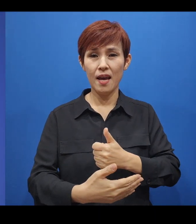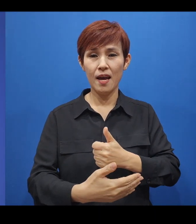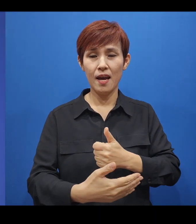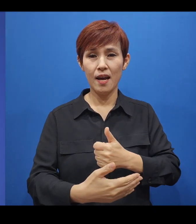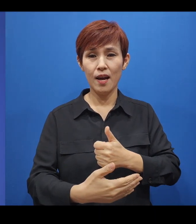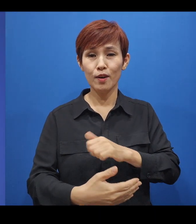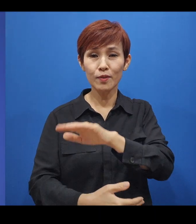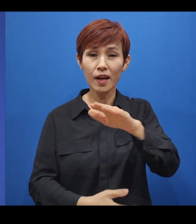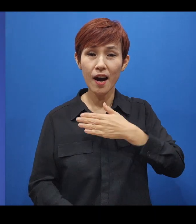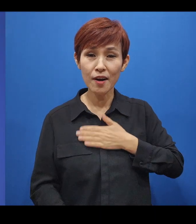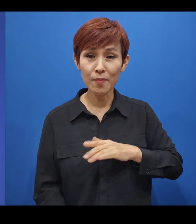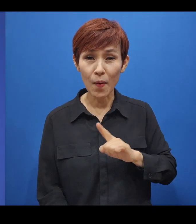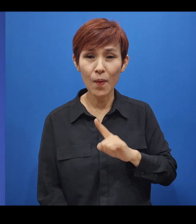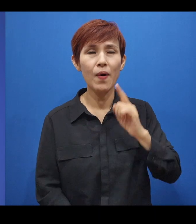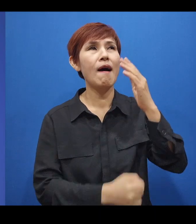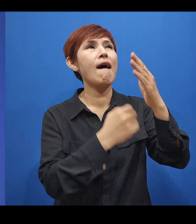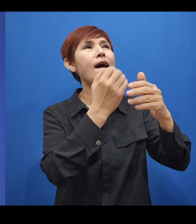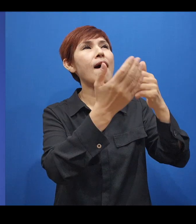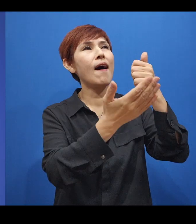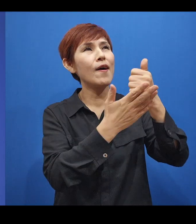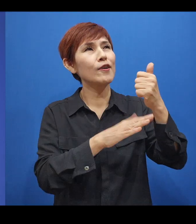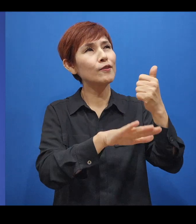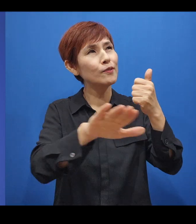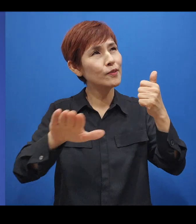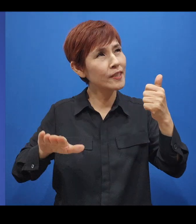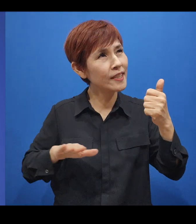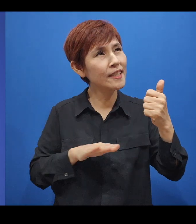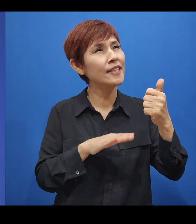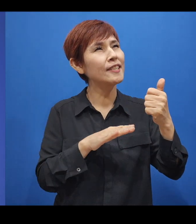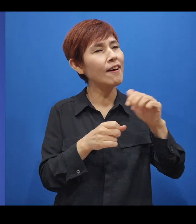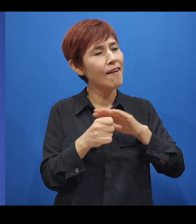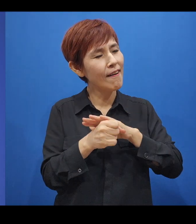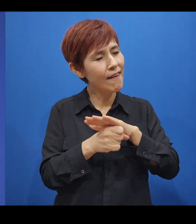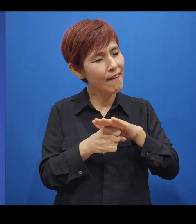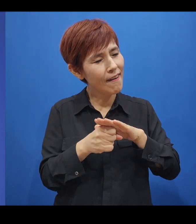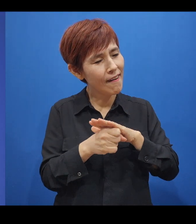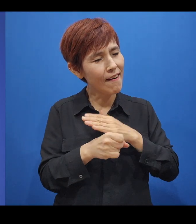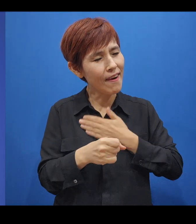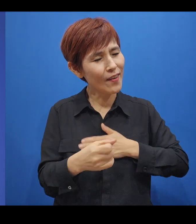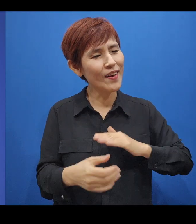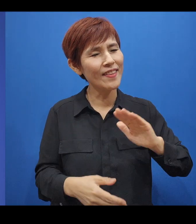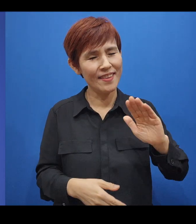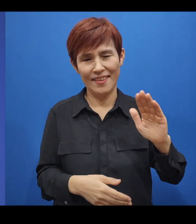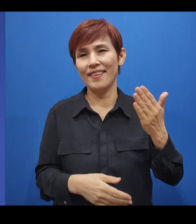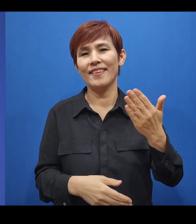되는 것. 하나님이 우리를 얼마나 사랑하시는지.